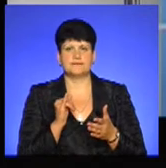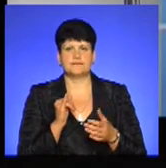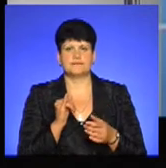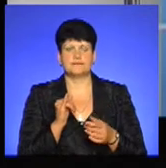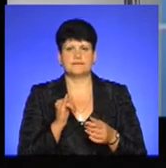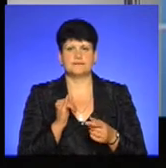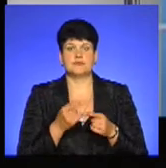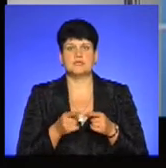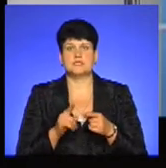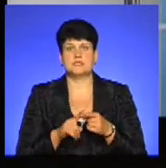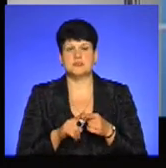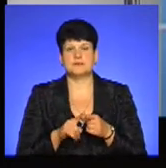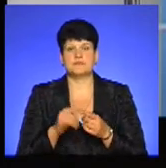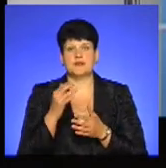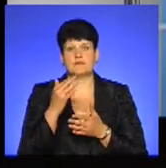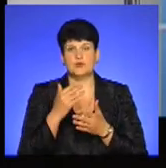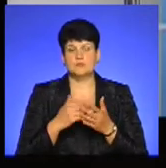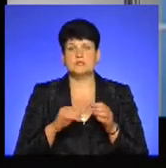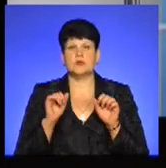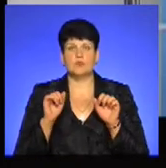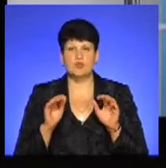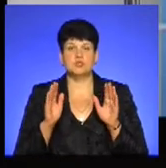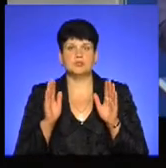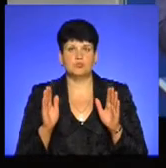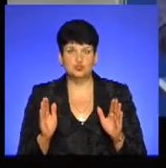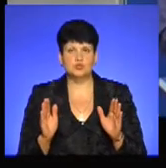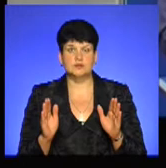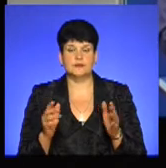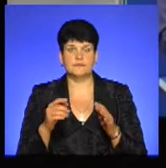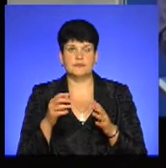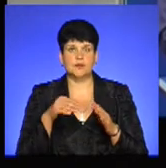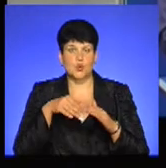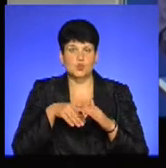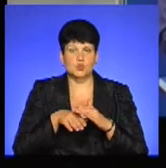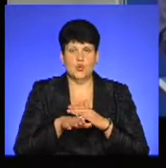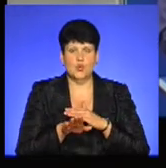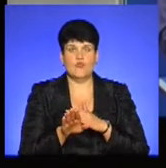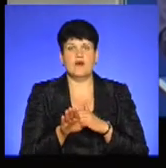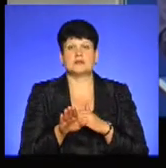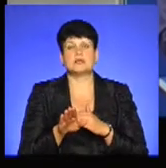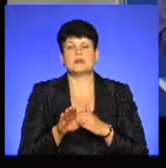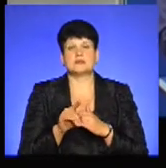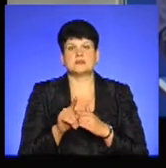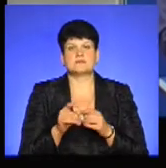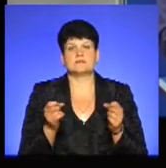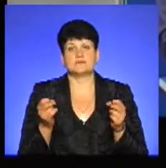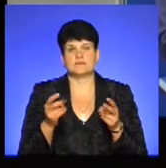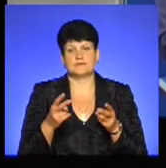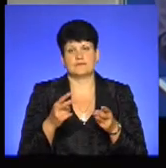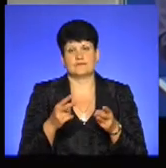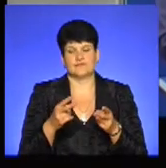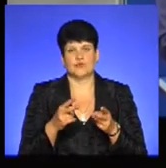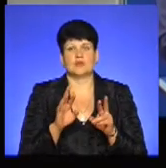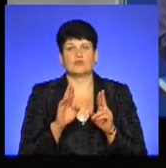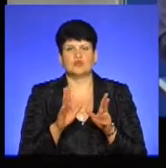ці відомості можна буде видобути, роздрукувати за відповідним алгоритмом, про який буде